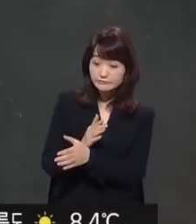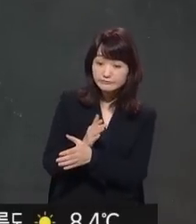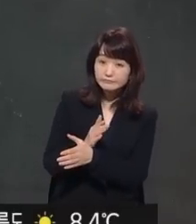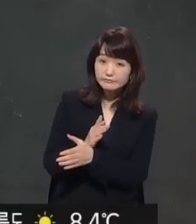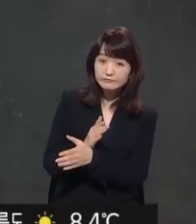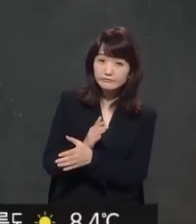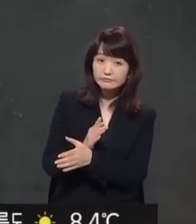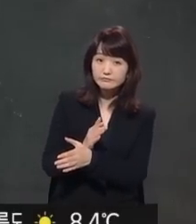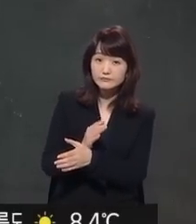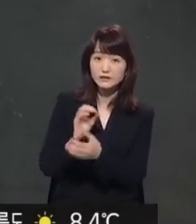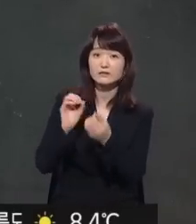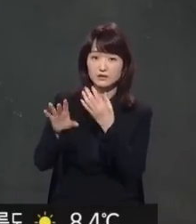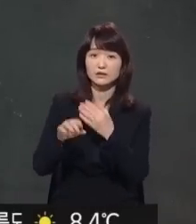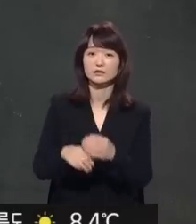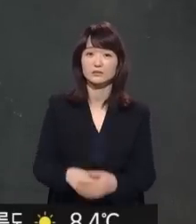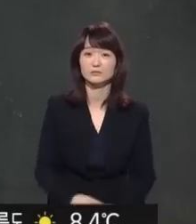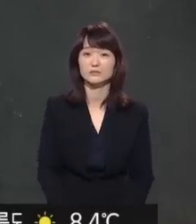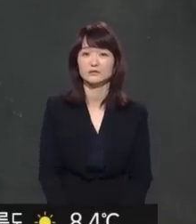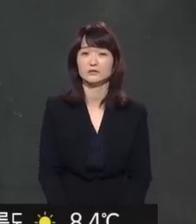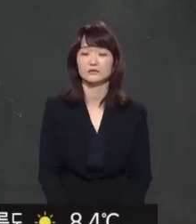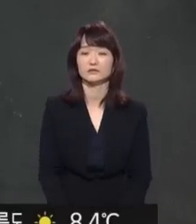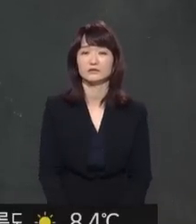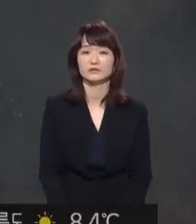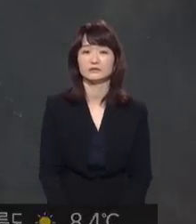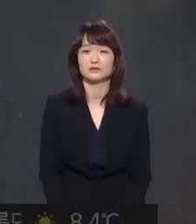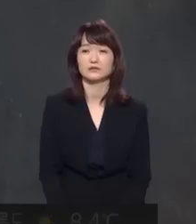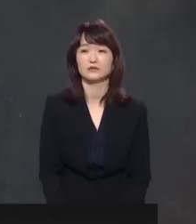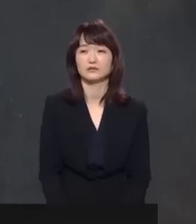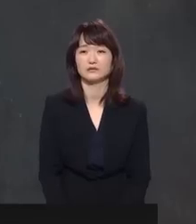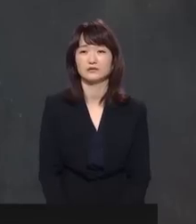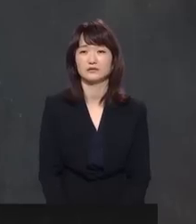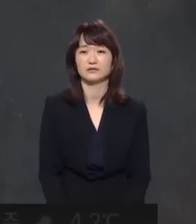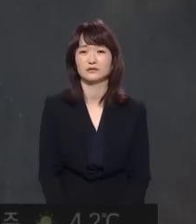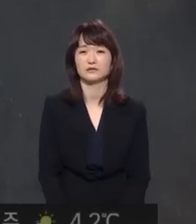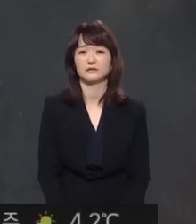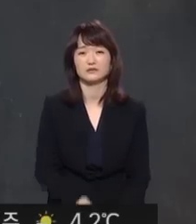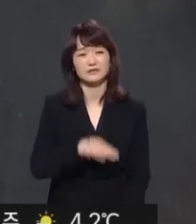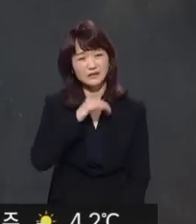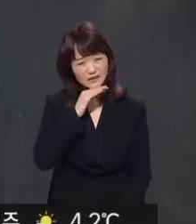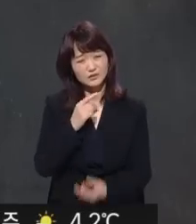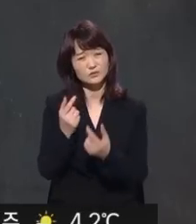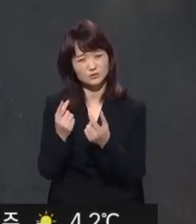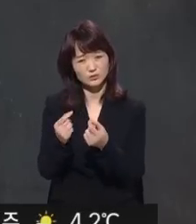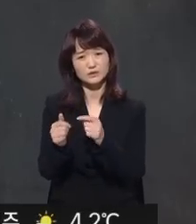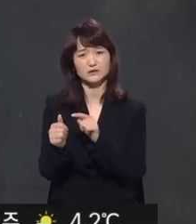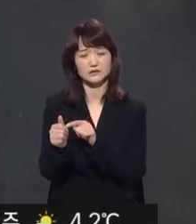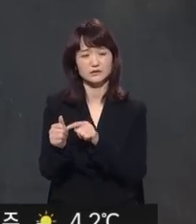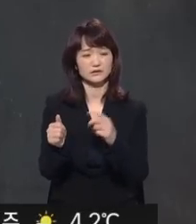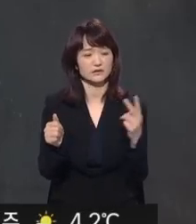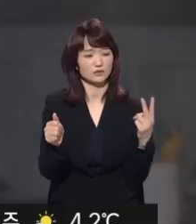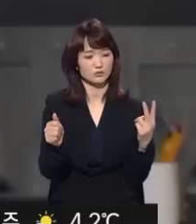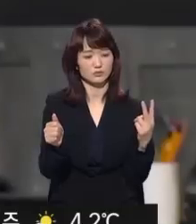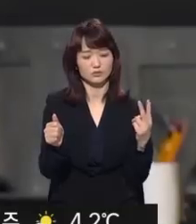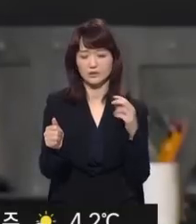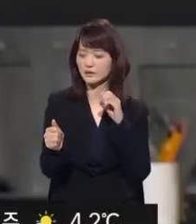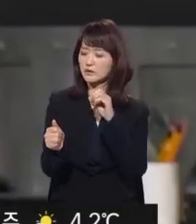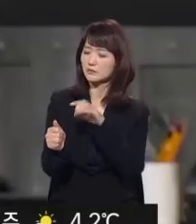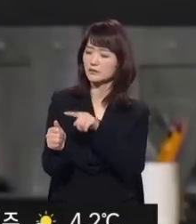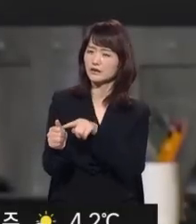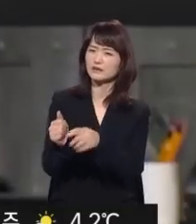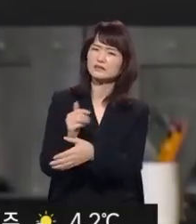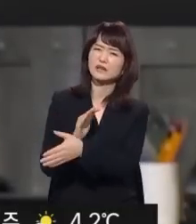장난인데요라고 했다는 거겠죠 친구 동급생 동급생에게 장난이라고 얘기를 했다라는